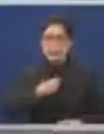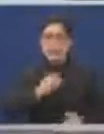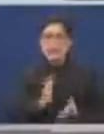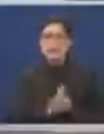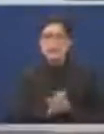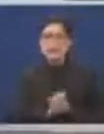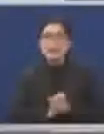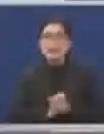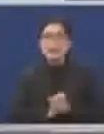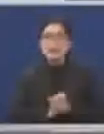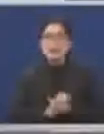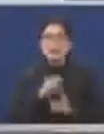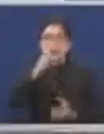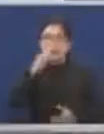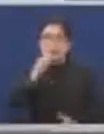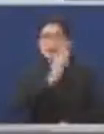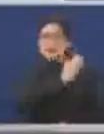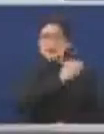Ma'ruf Amin